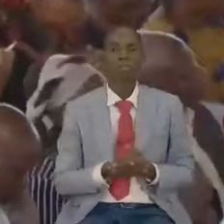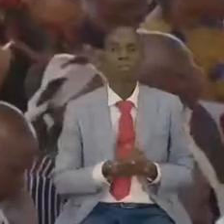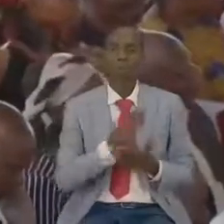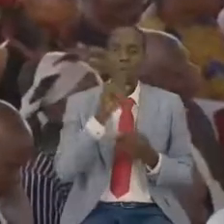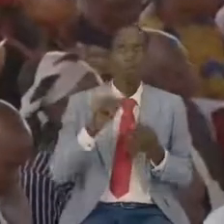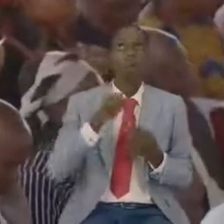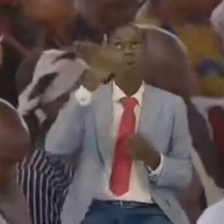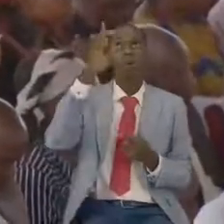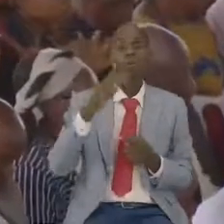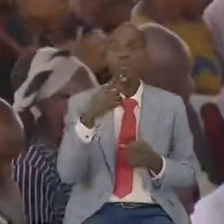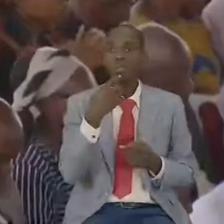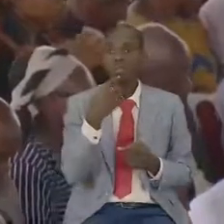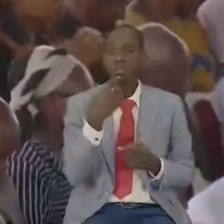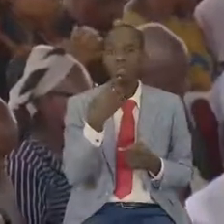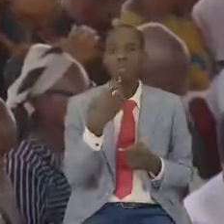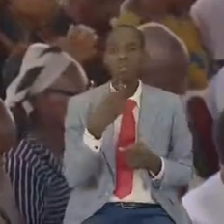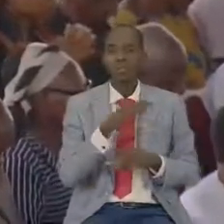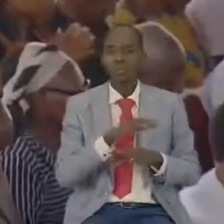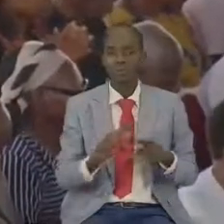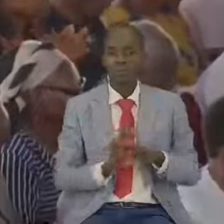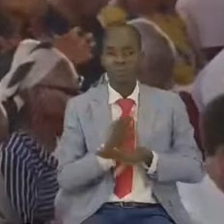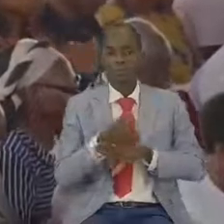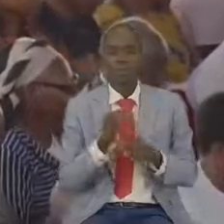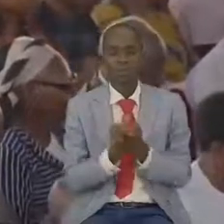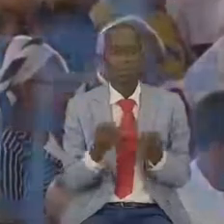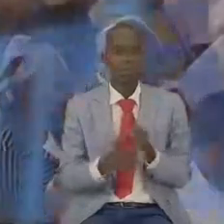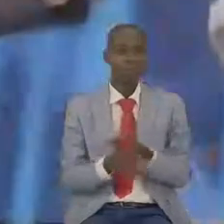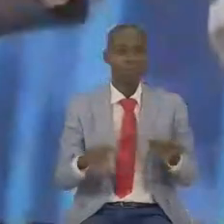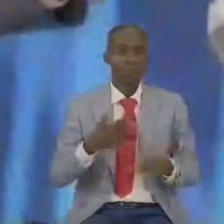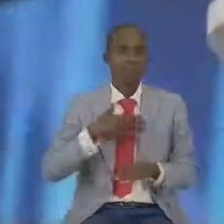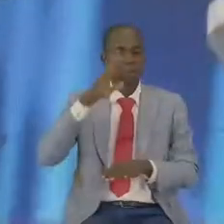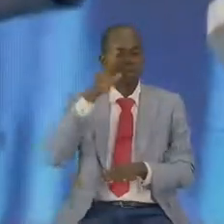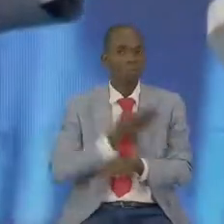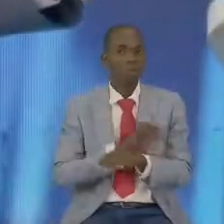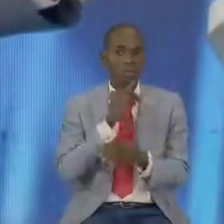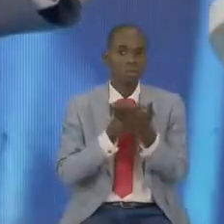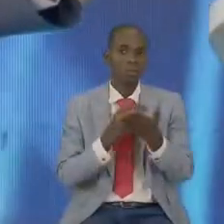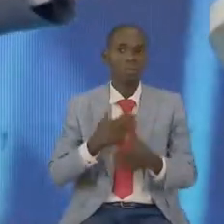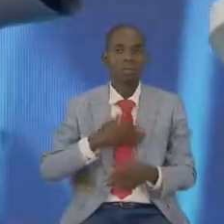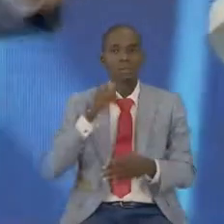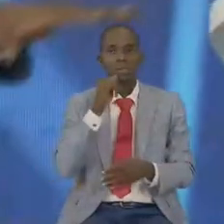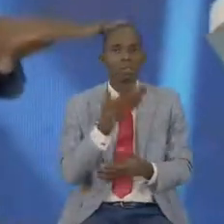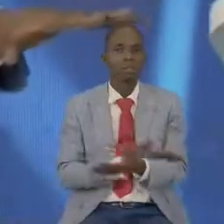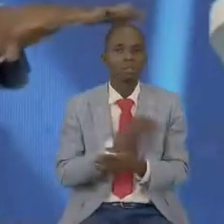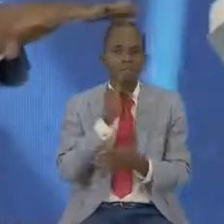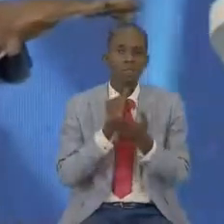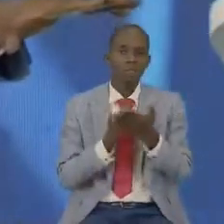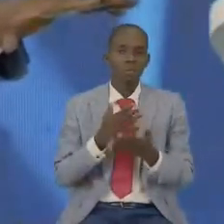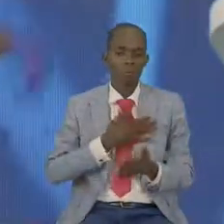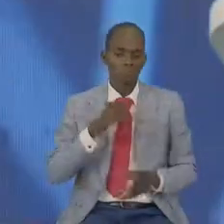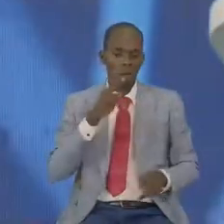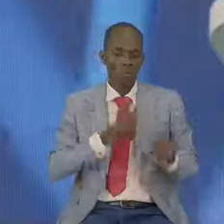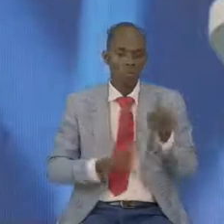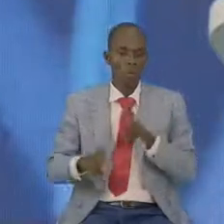dit ne traverse pas ce territoire, mon fils est là, ma fille est là-bas, mon peuple est